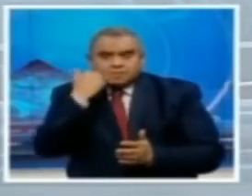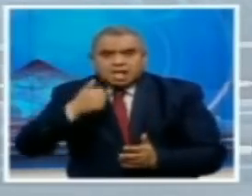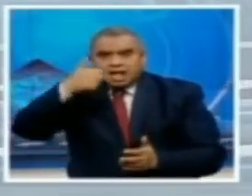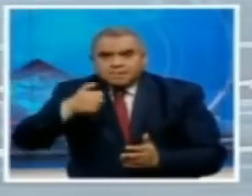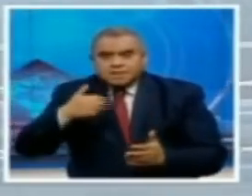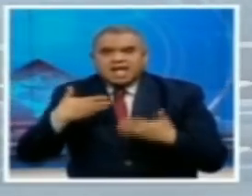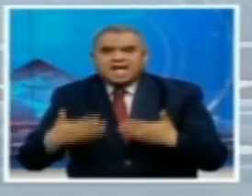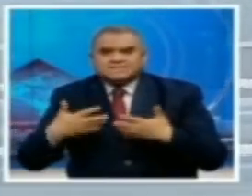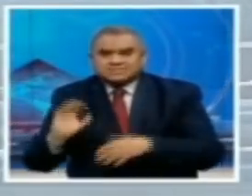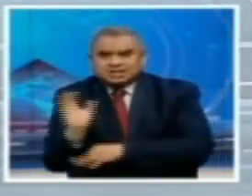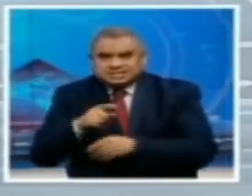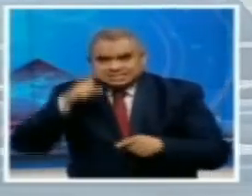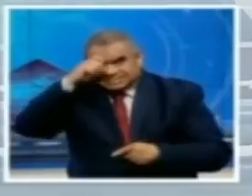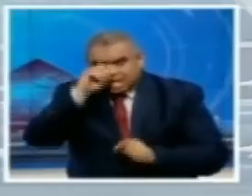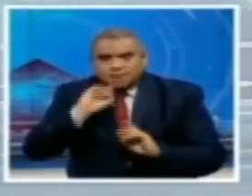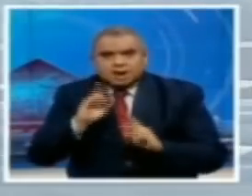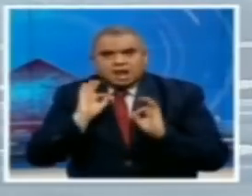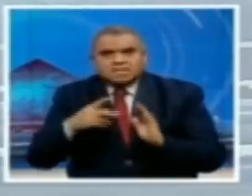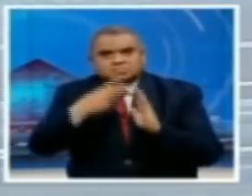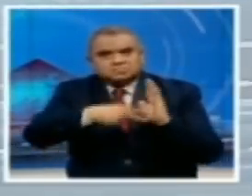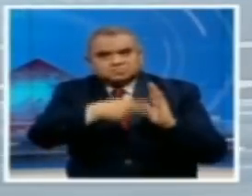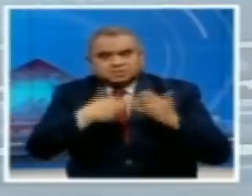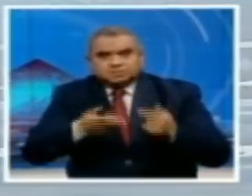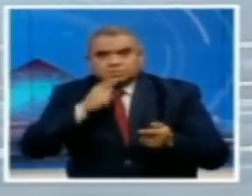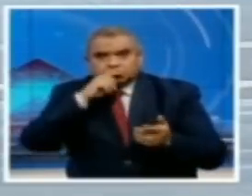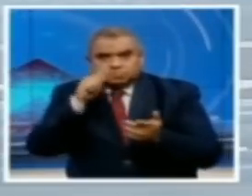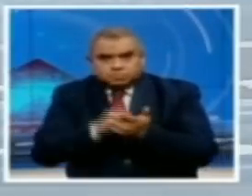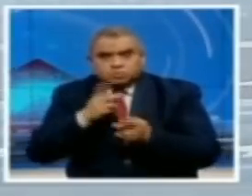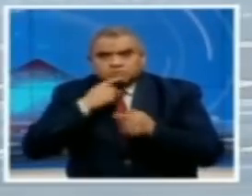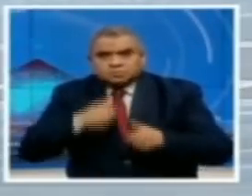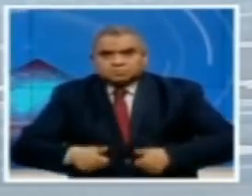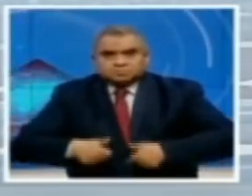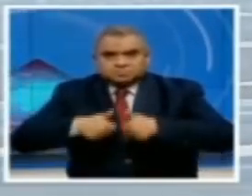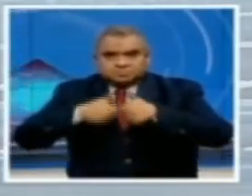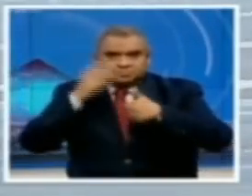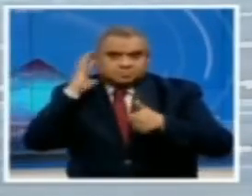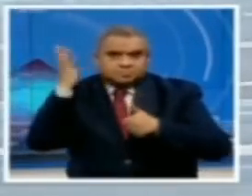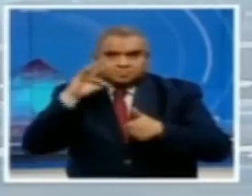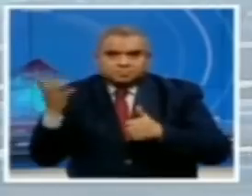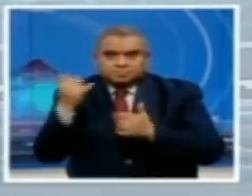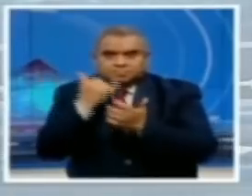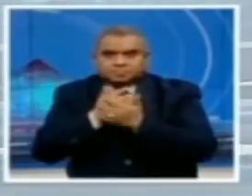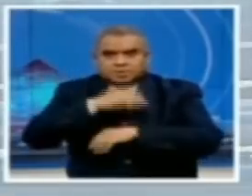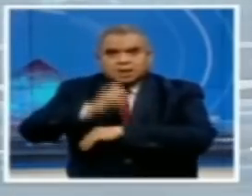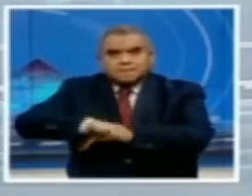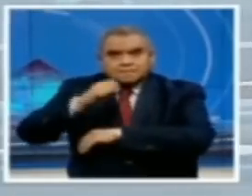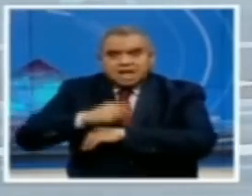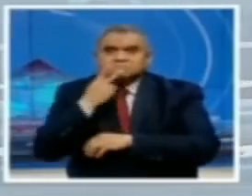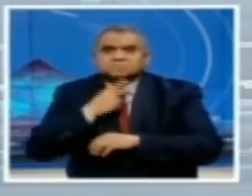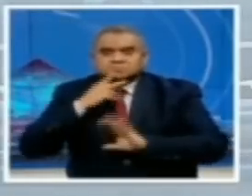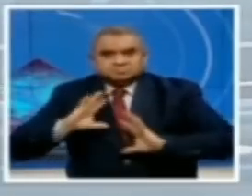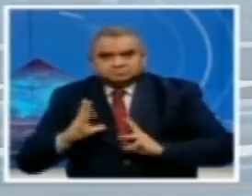الشهر العقاري، كما تم عرض مستجدات الموقف التنفيذي لرفع كفاءته مقار وأبنية